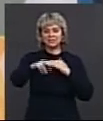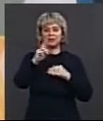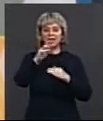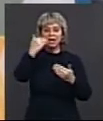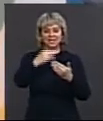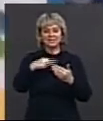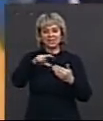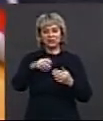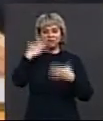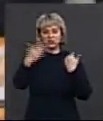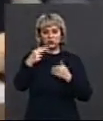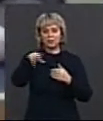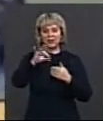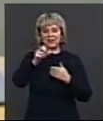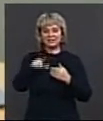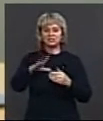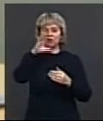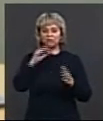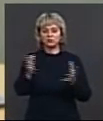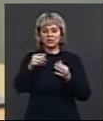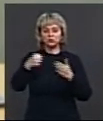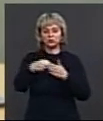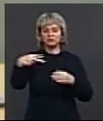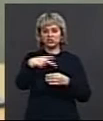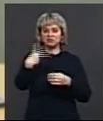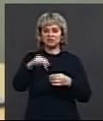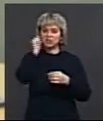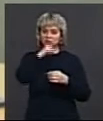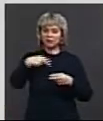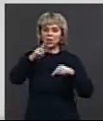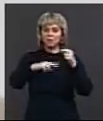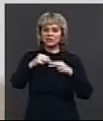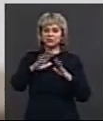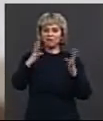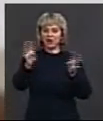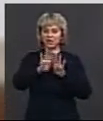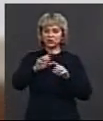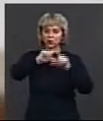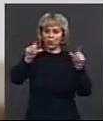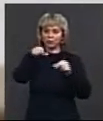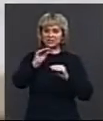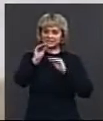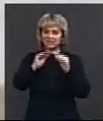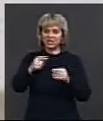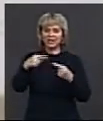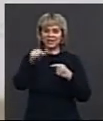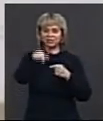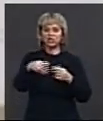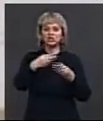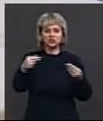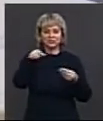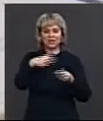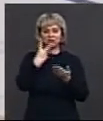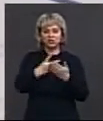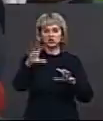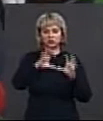каскаде Веселовского и Пролетарского водохранилищ до 2020 года построят вольерный комплекс для содержания редких и